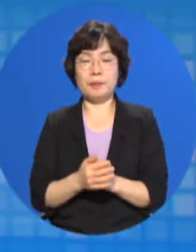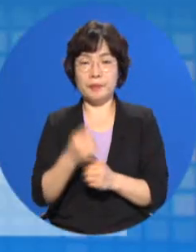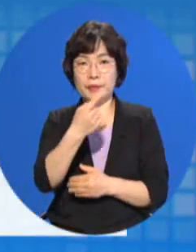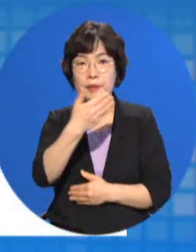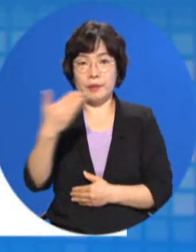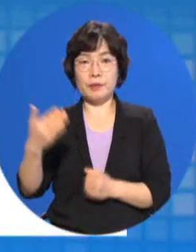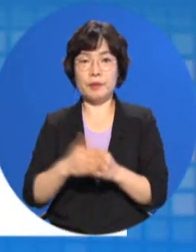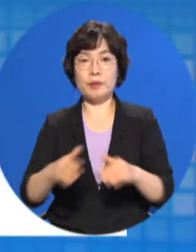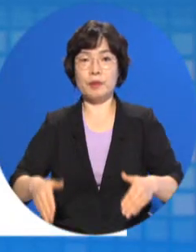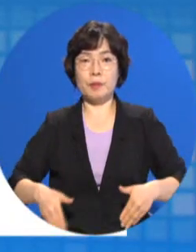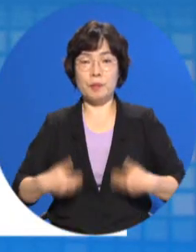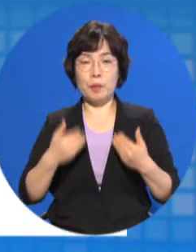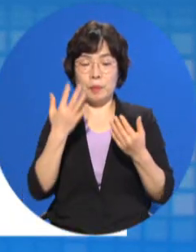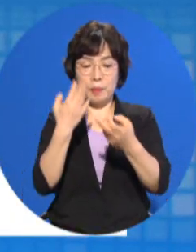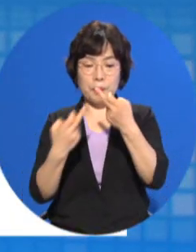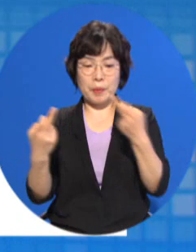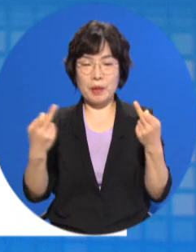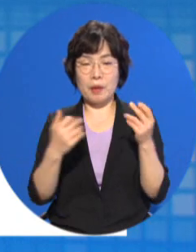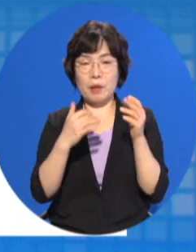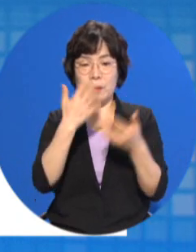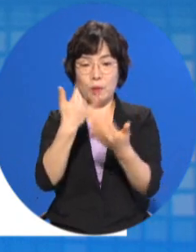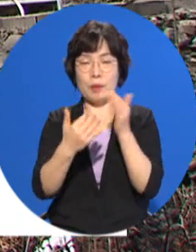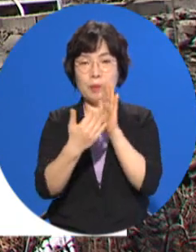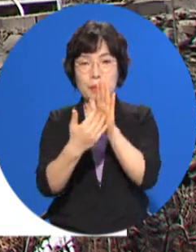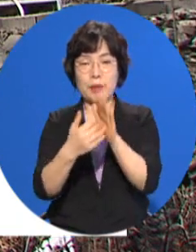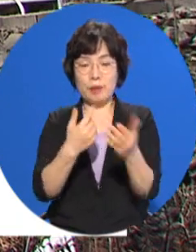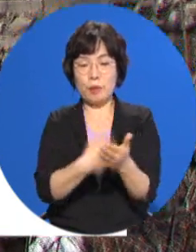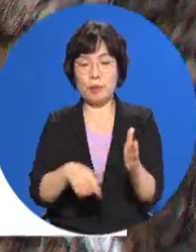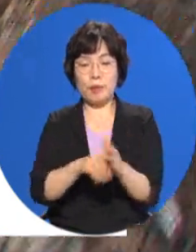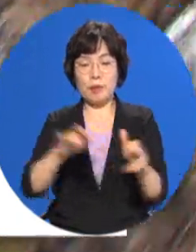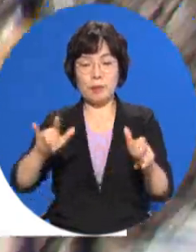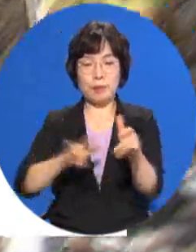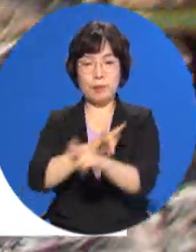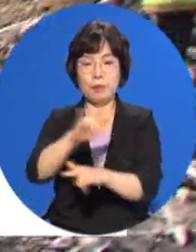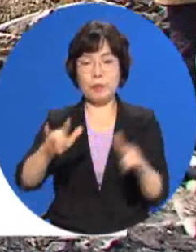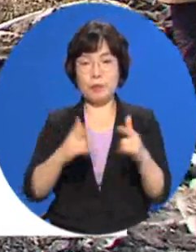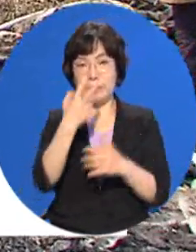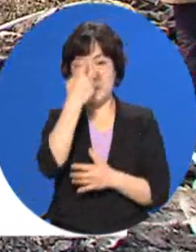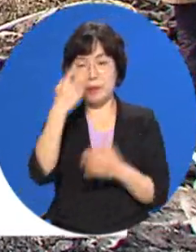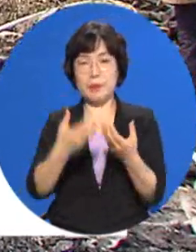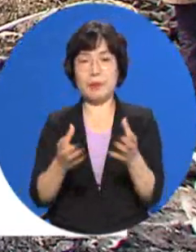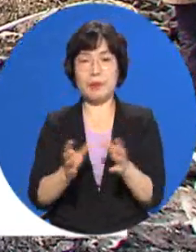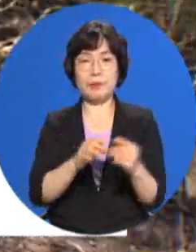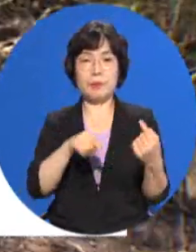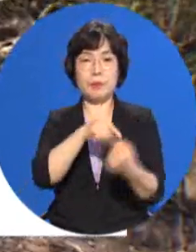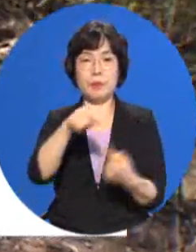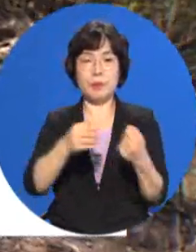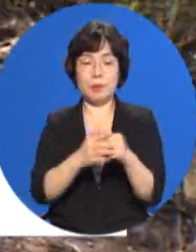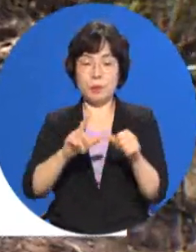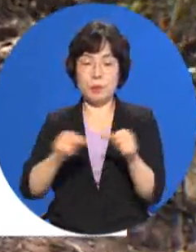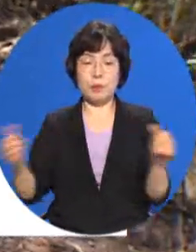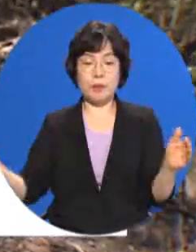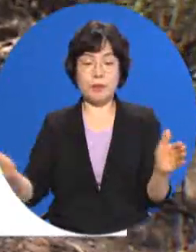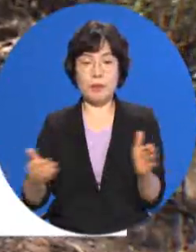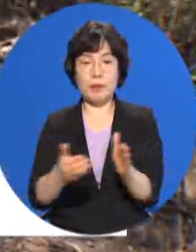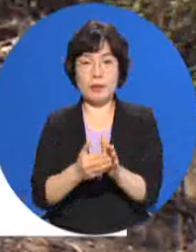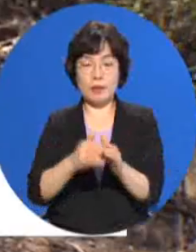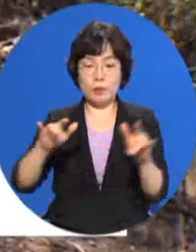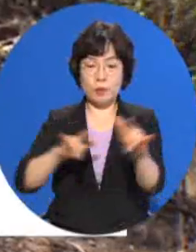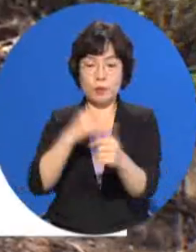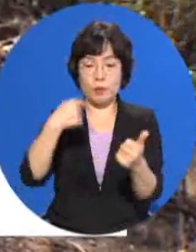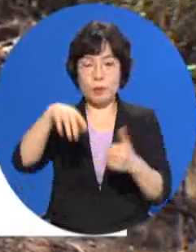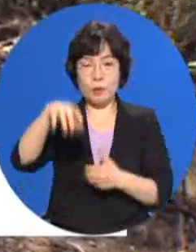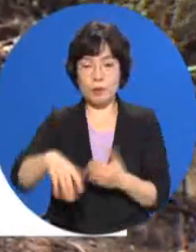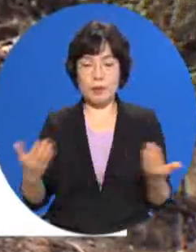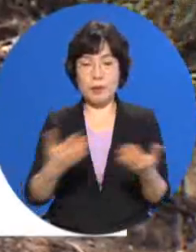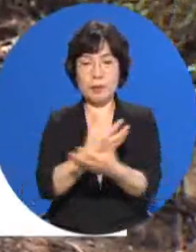소방당국이 봄철 임야 화재를 예방하기 위해 드론 감시단을 운영합니다. 여수소방서는 오는 5월까지 여수 드론 교육원과